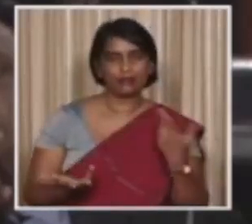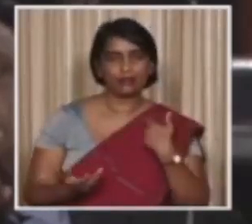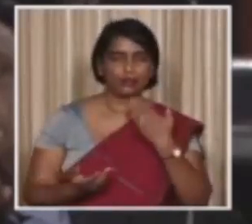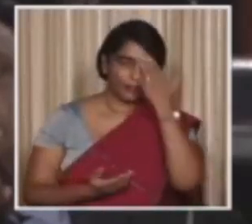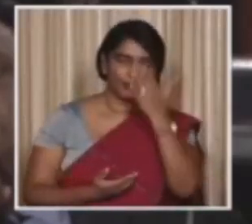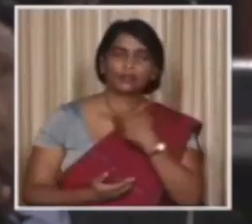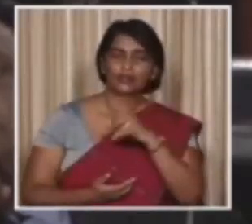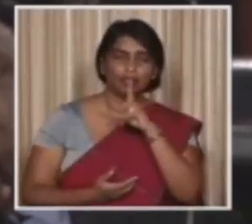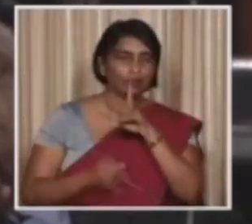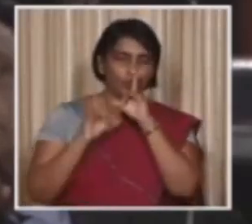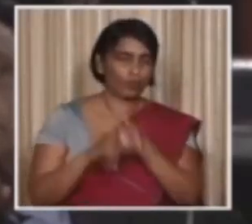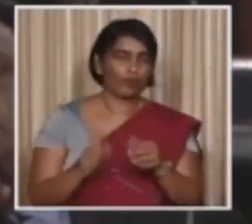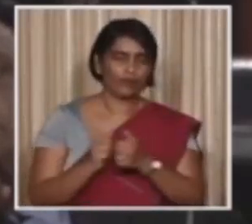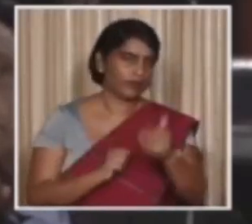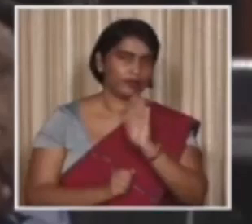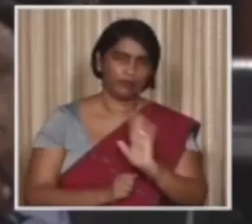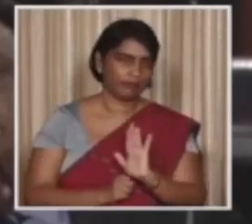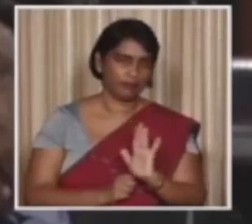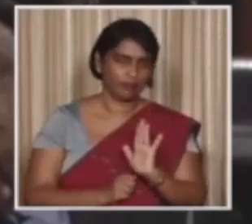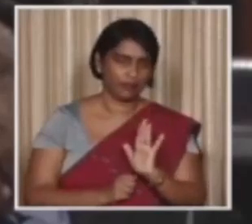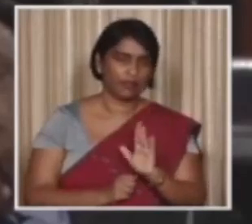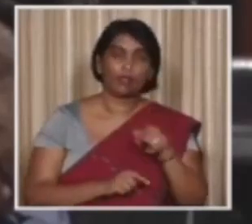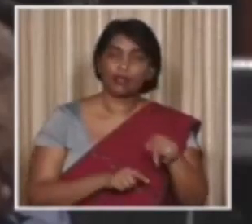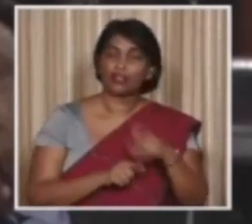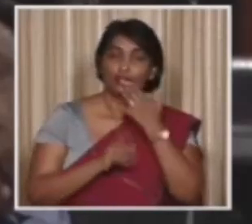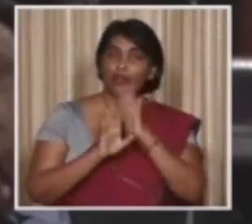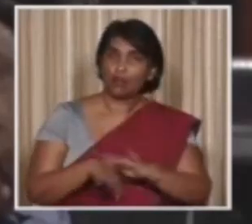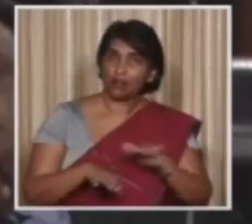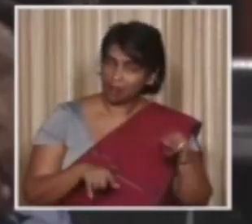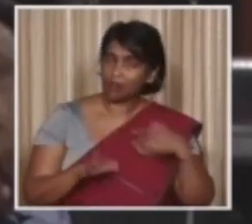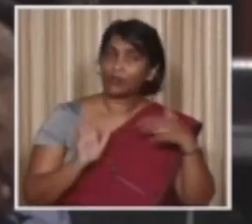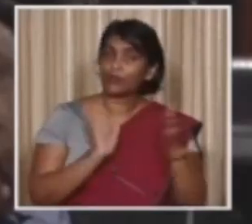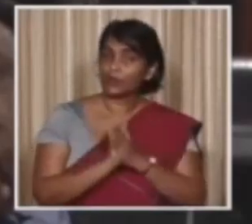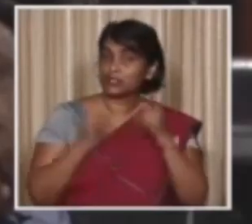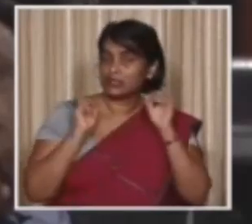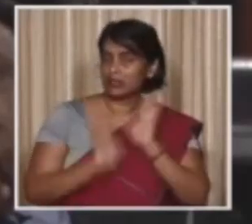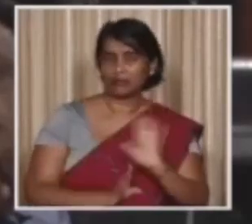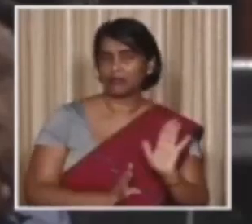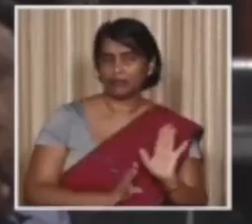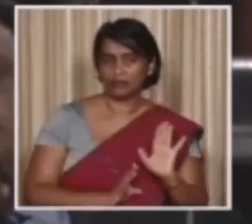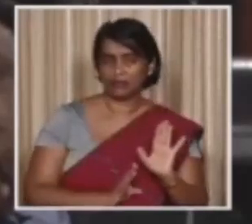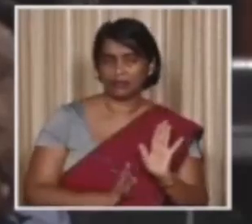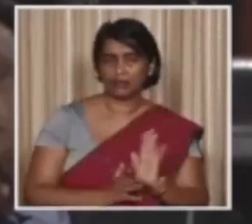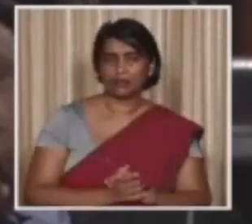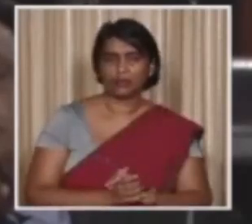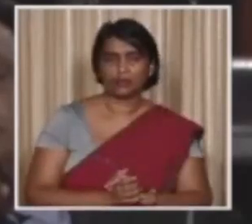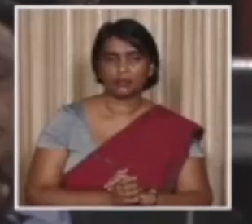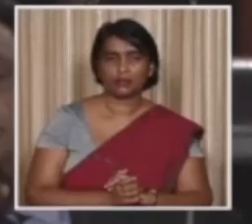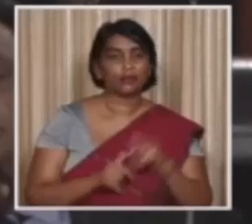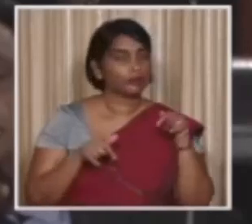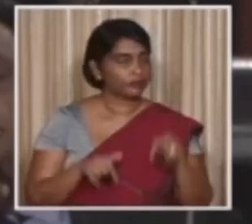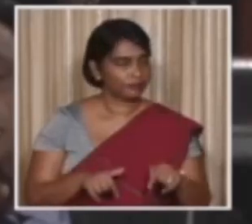ආයෝජනය කරනවා. ඔය වැඩේ කරන්න එපා. මේ පාසල් දරුවෝ එක්ක සෙල්ලම කරන්න එපා. දැන්